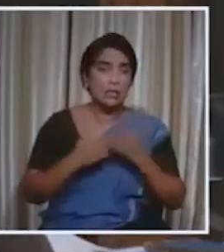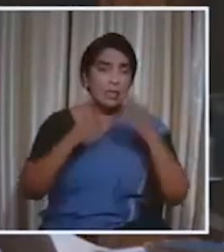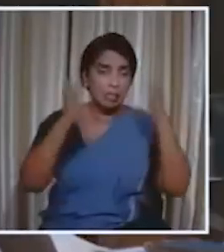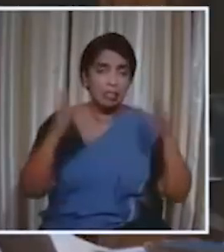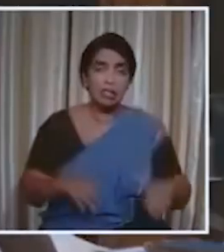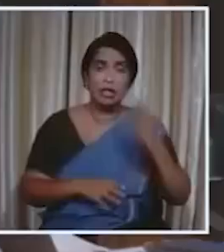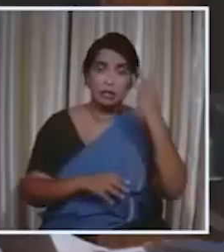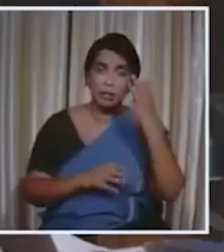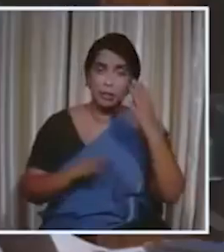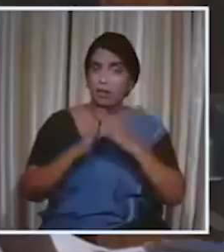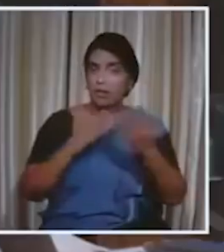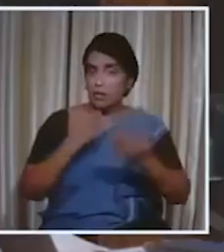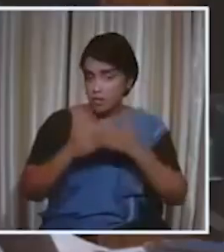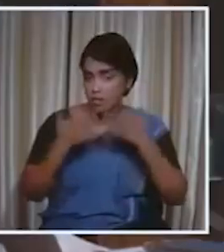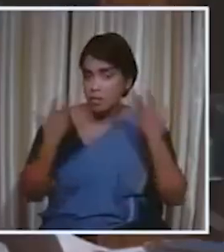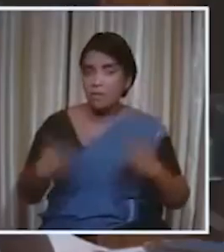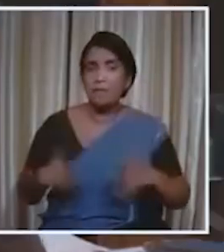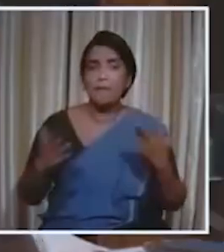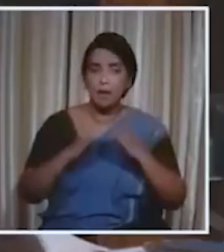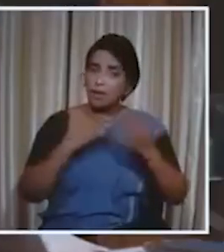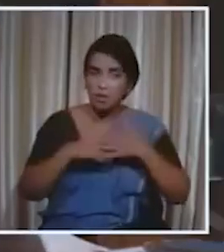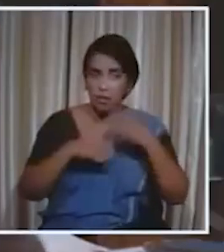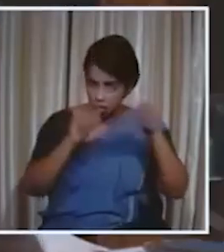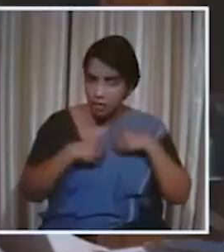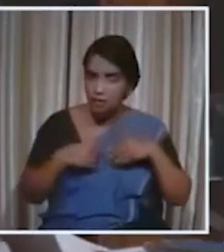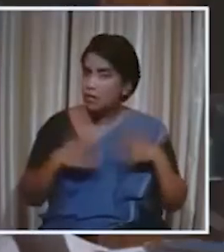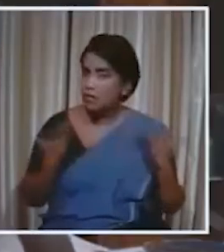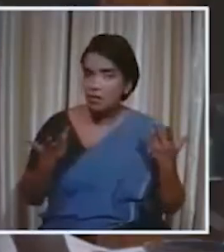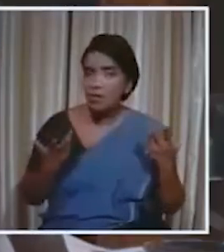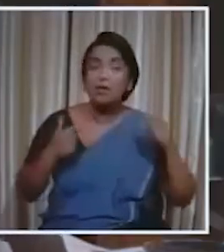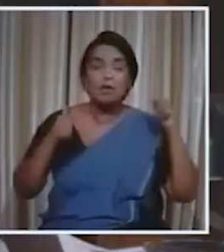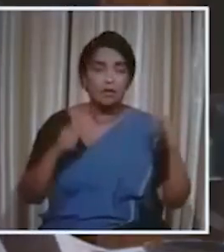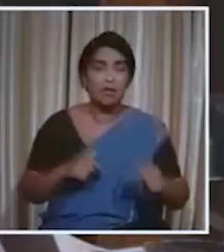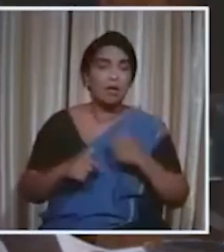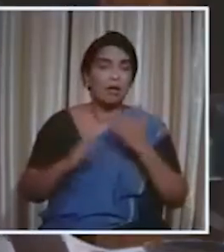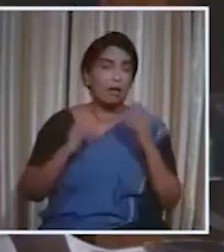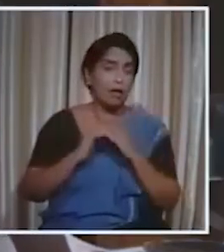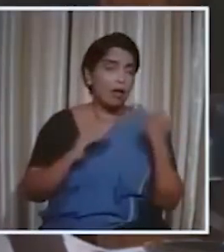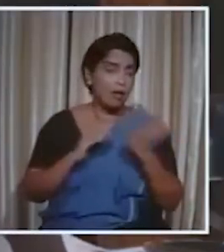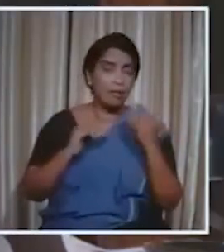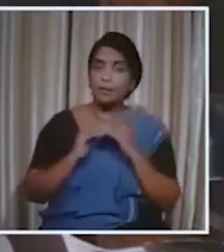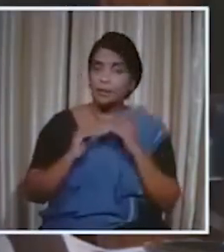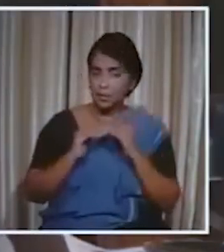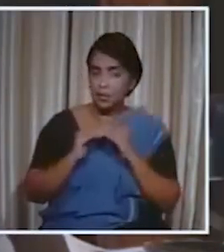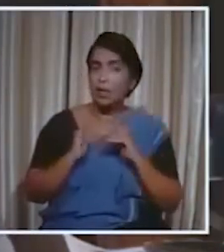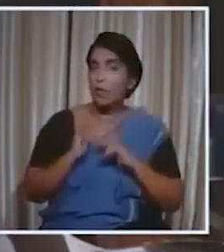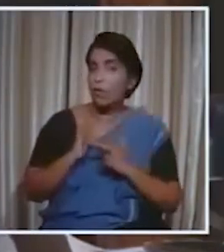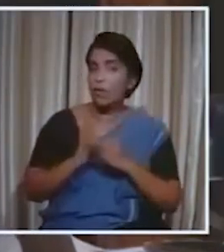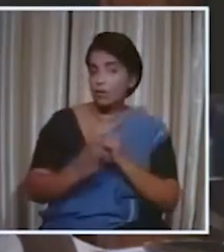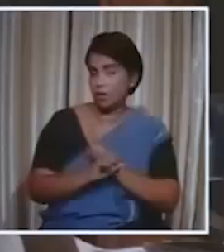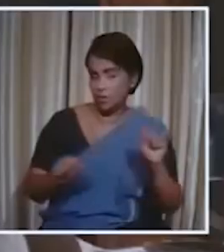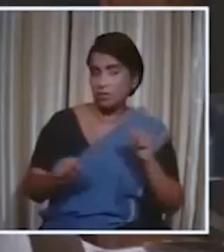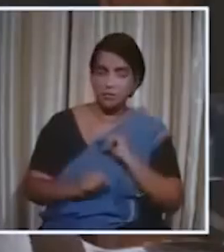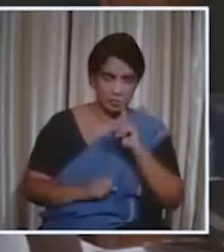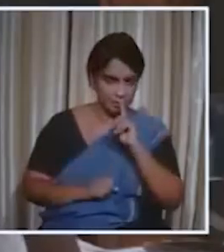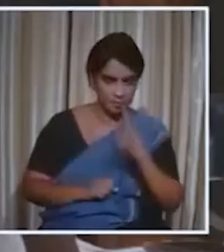இல்லையா? ஏனென்றால் நீங்கள் சொல்றீங்கள் இந்த குறிப்பிட்ட அளவு புதிய வீடு திட்டங்கள் இல்லை என்று. ஆனால் அங்கு ஆரம்பிக்கப்பட்ட எத்தனையோ வீடு திட்டங்கள்,